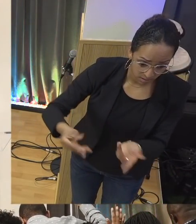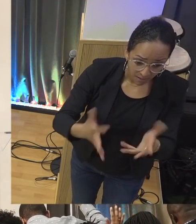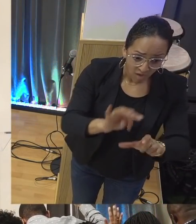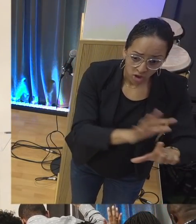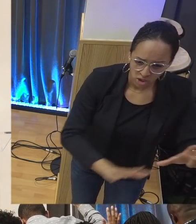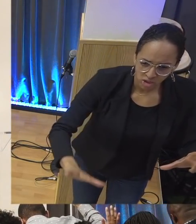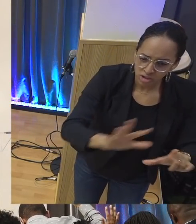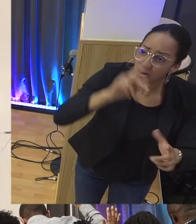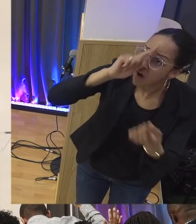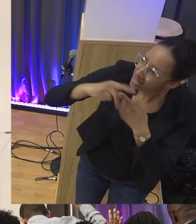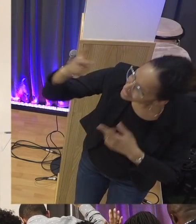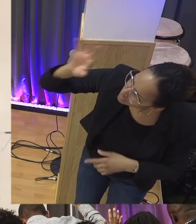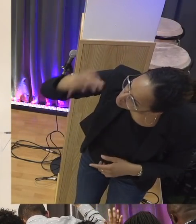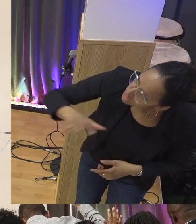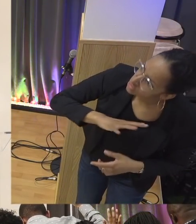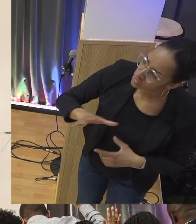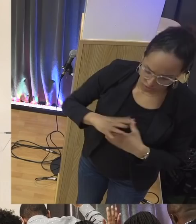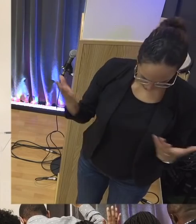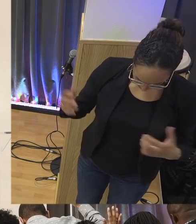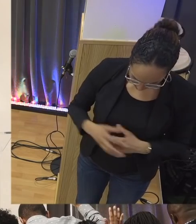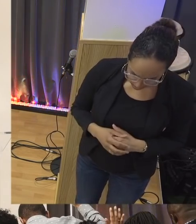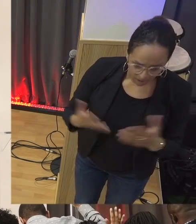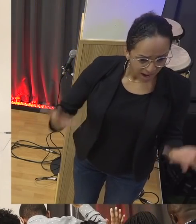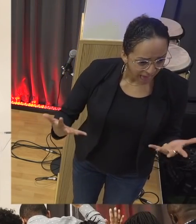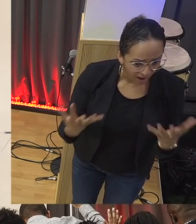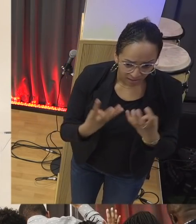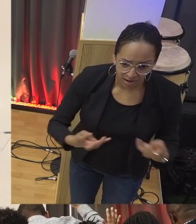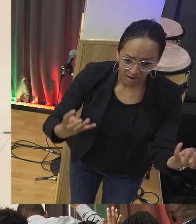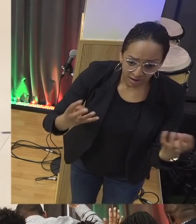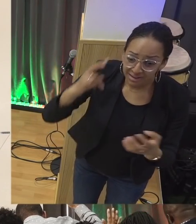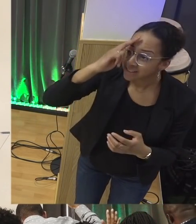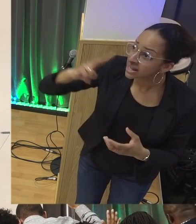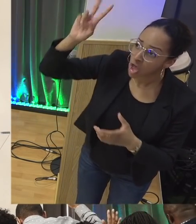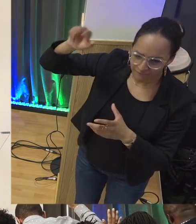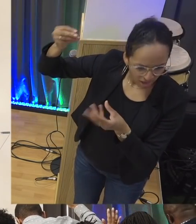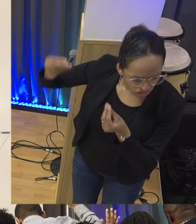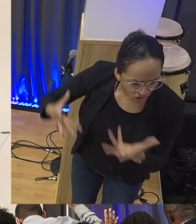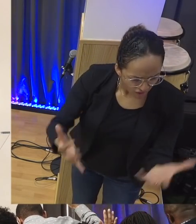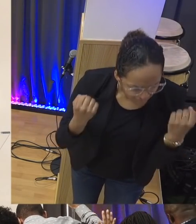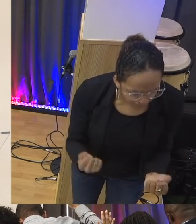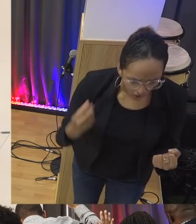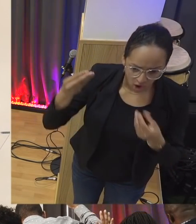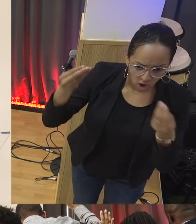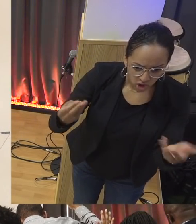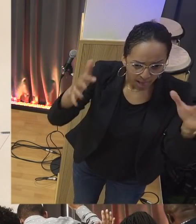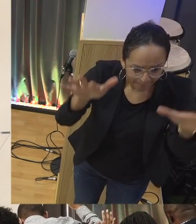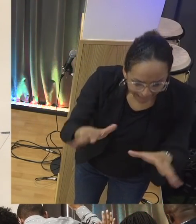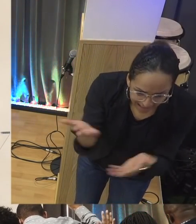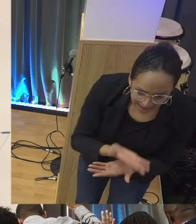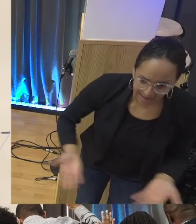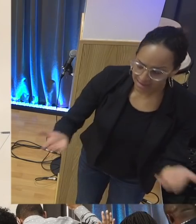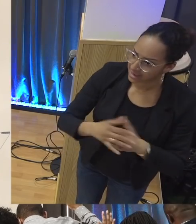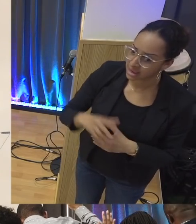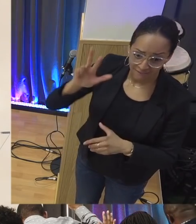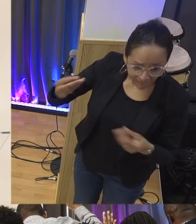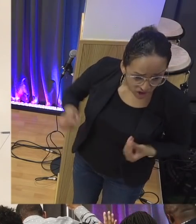objectif bien précis. À travers ce congrès, le Seigneur veut te bénir, te régénérer, te fortifier. Il veut impulser une